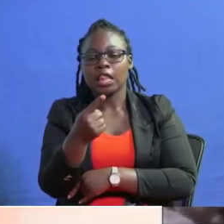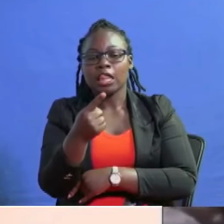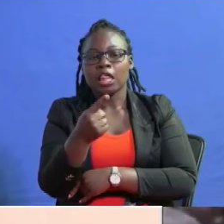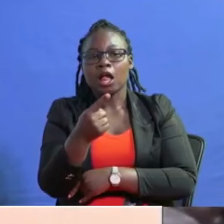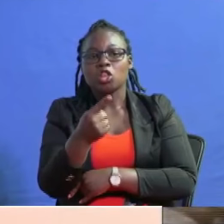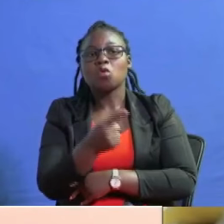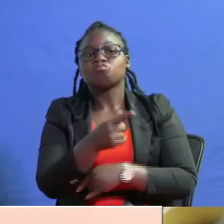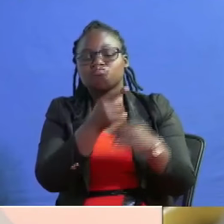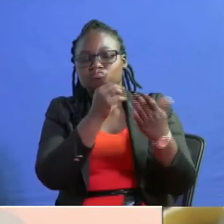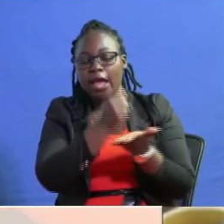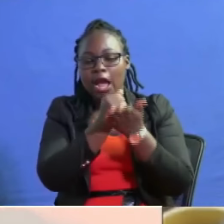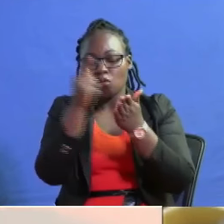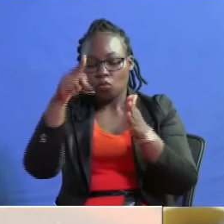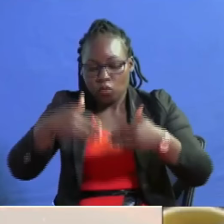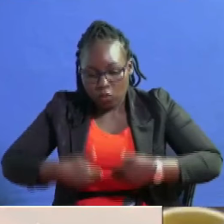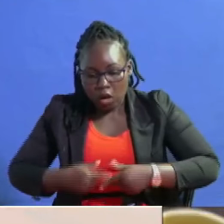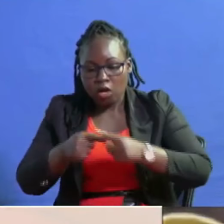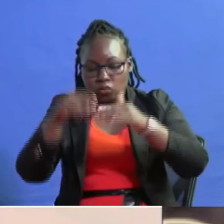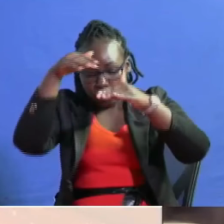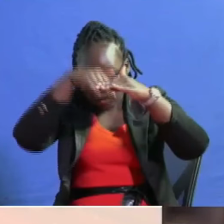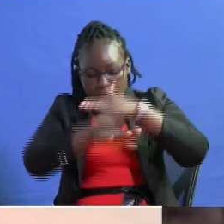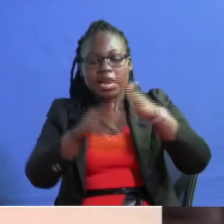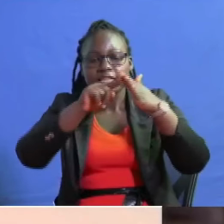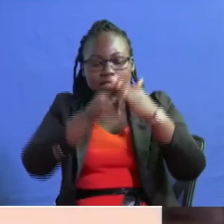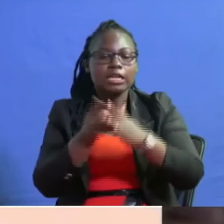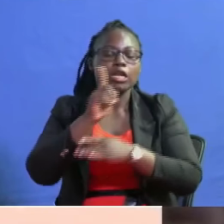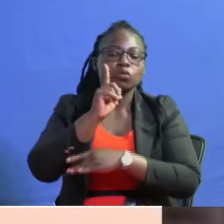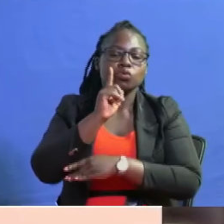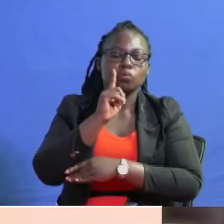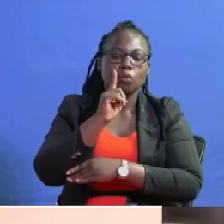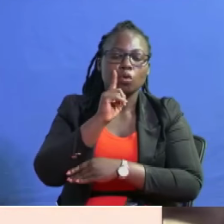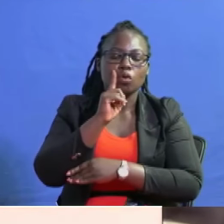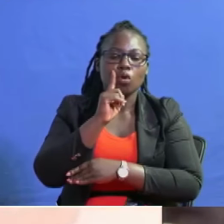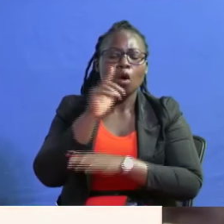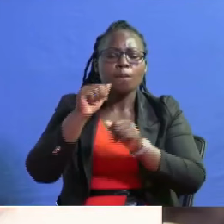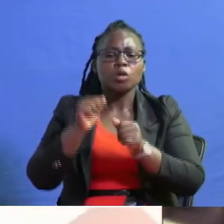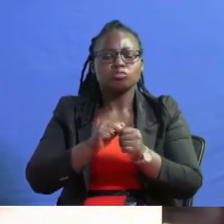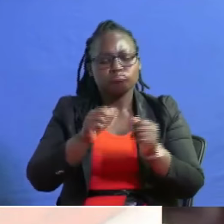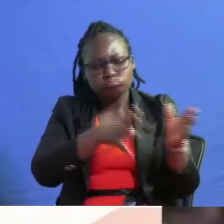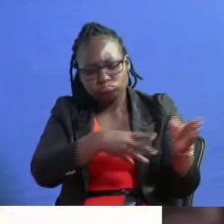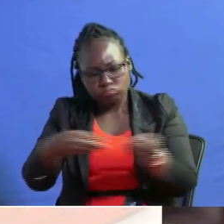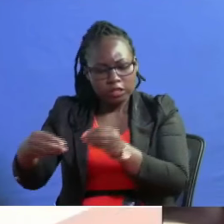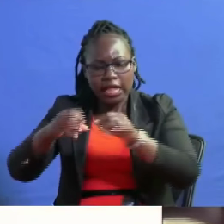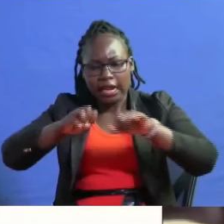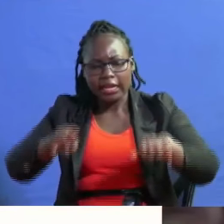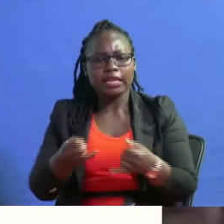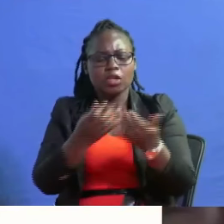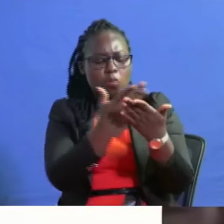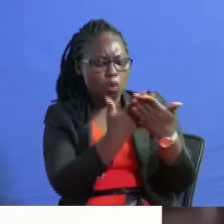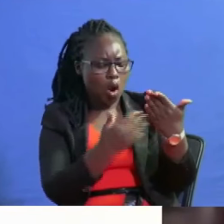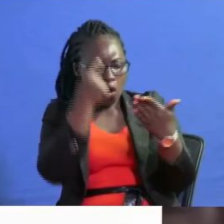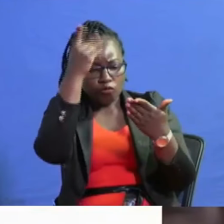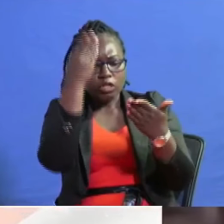kwa vijana hao kwa bunge, na kuanzia kesho alasiri tutapitisha mswada mpya wa